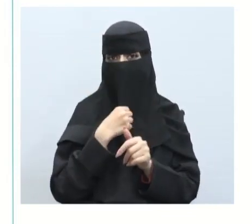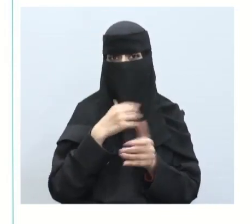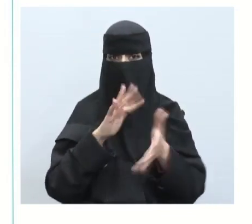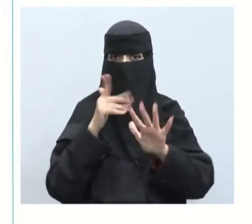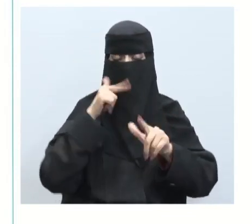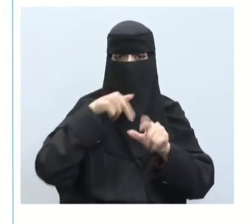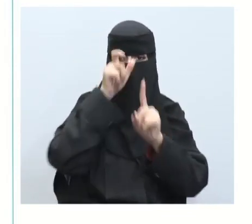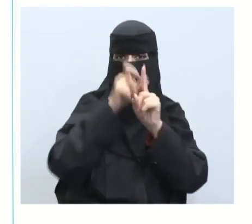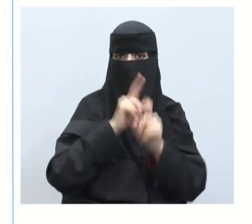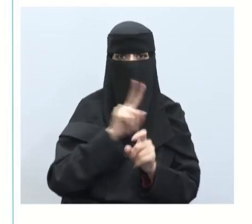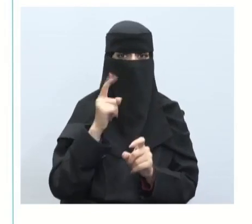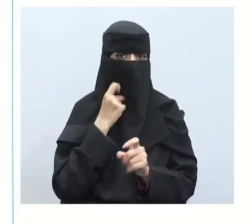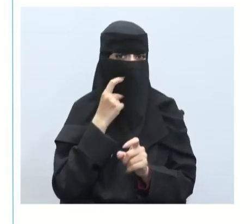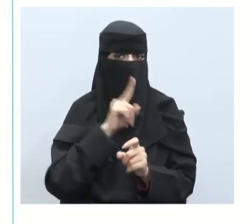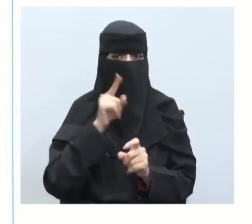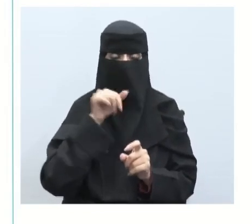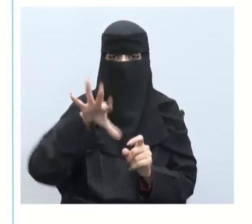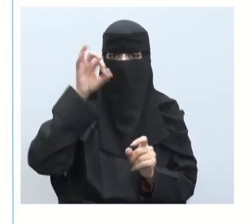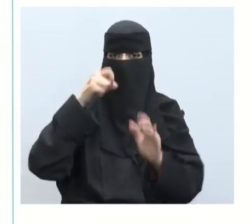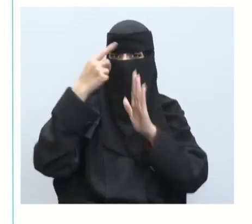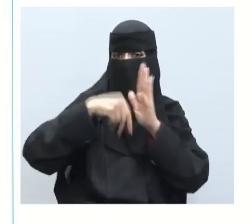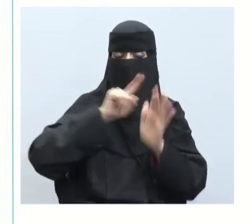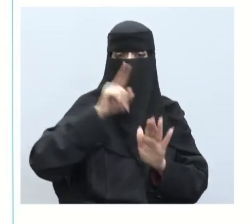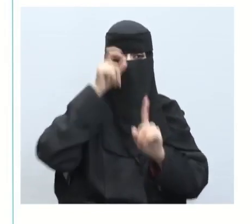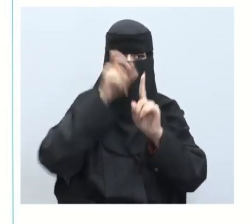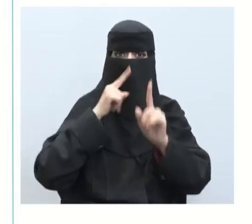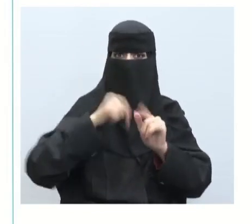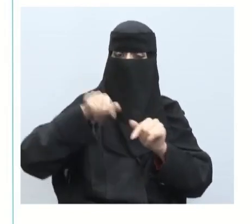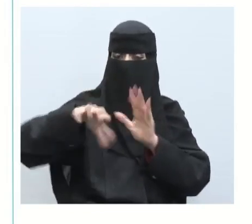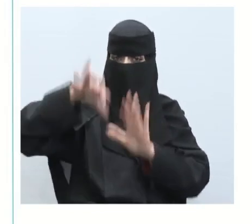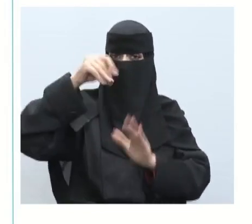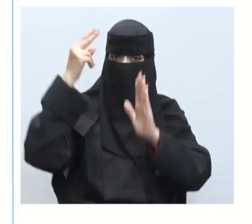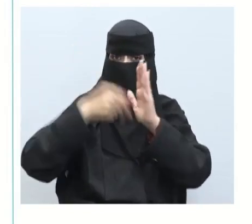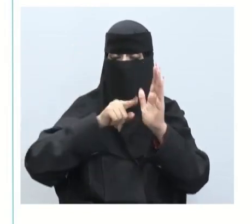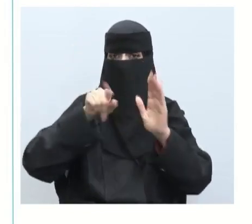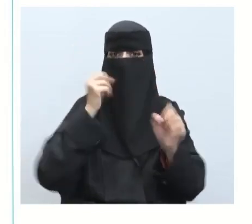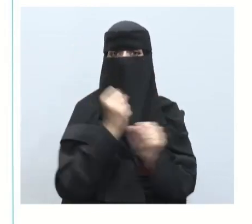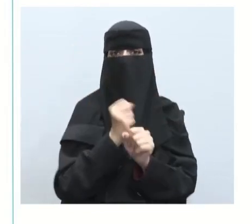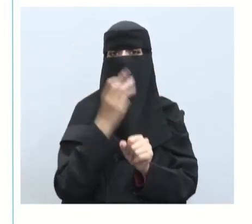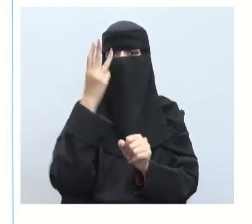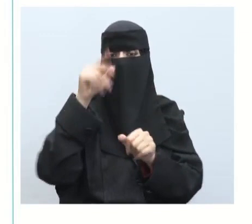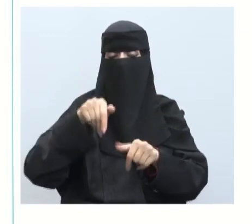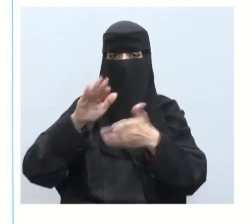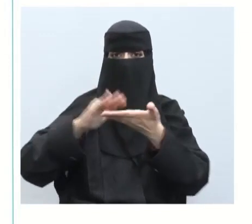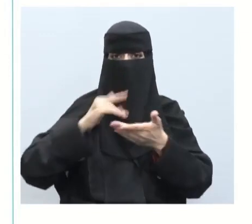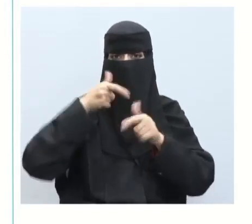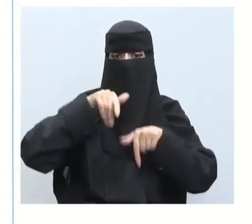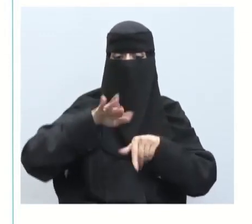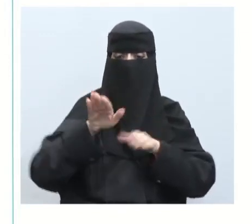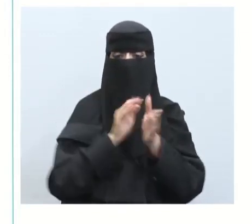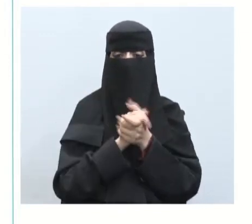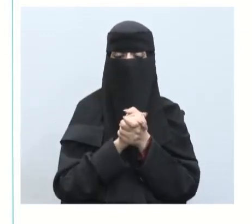يتردد هنالك بعض الاشخاص قادر على الصناعه واتخاذ القرار وبالتالي اذا هذه الادوار الثلاث ستكون باذن